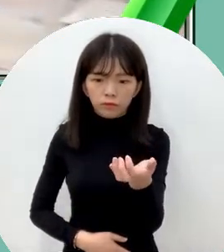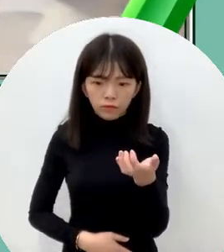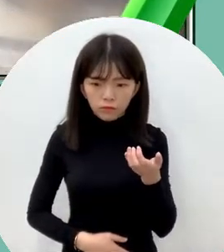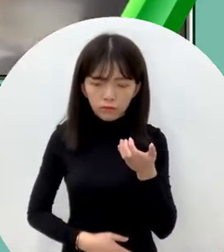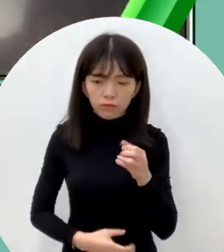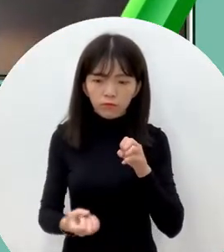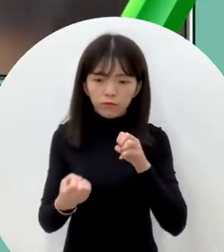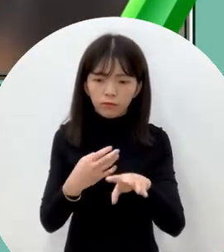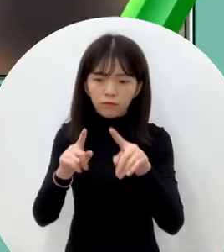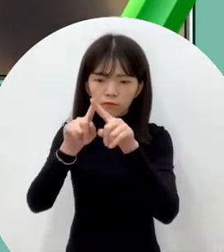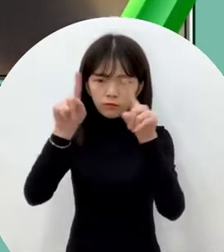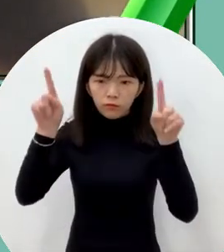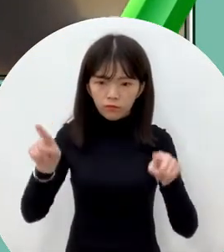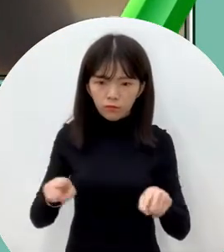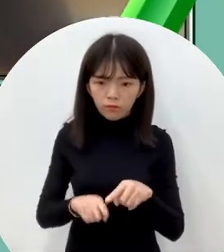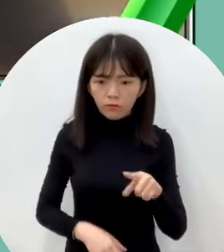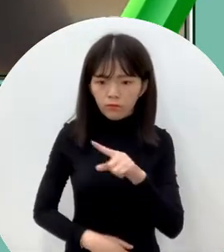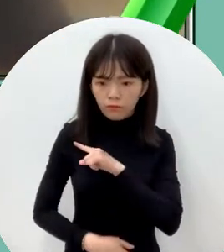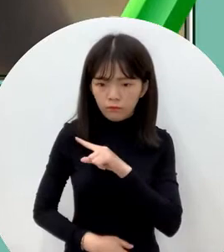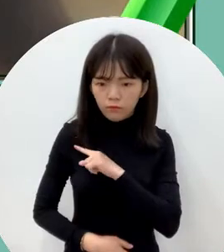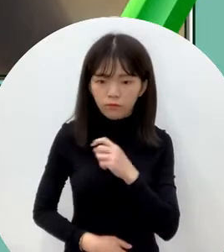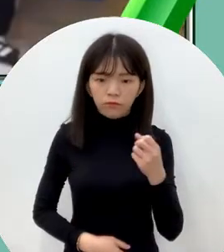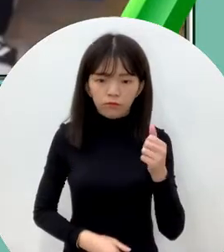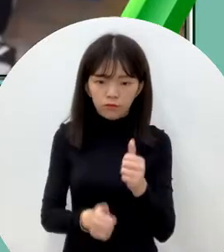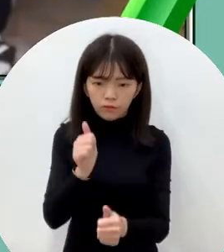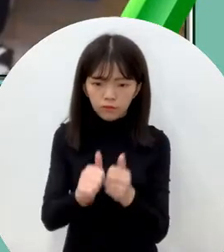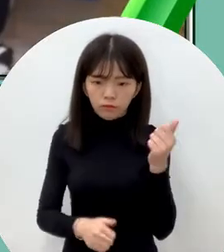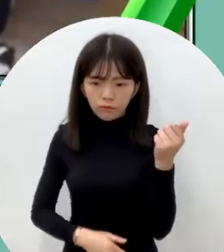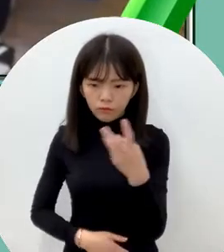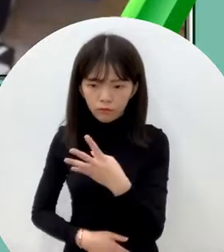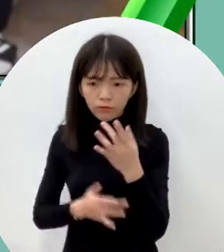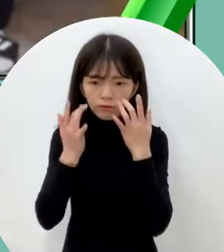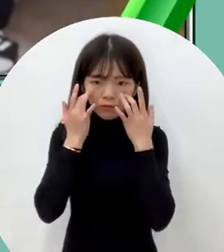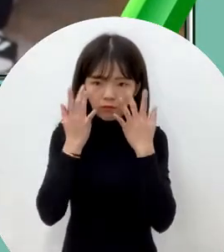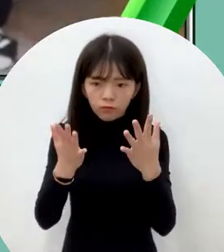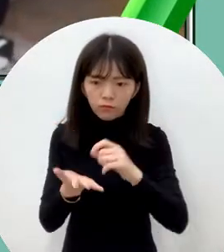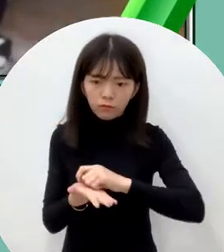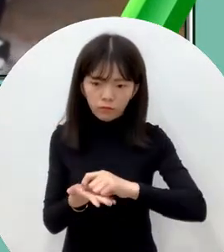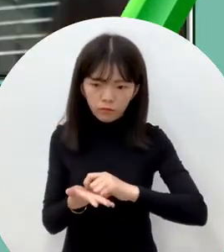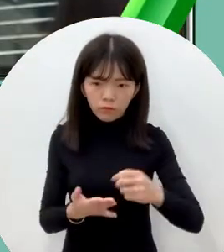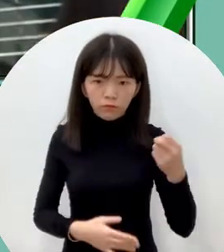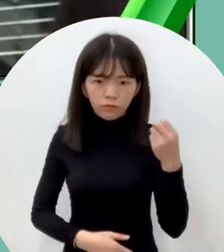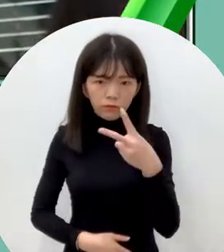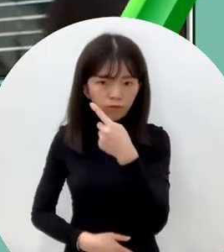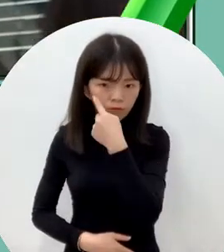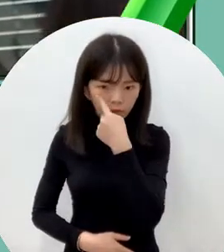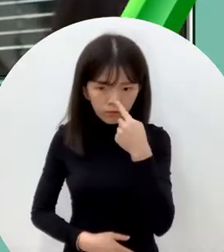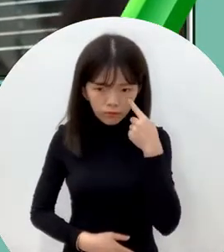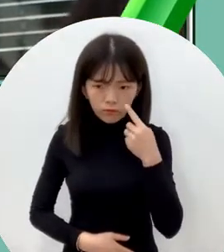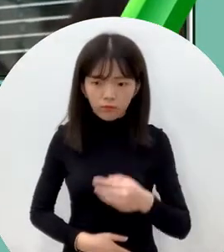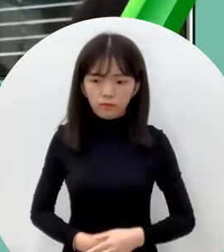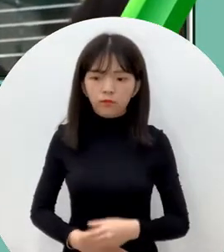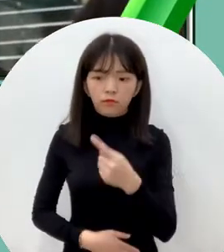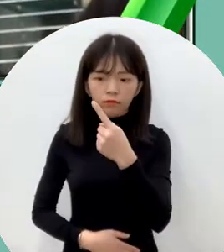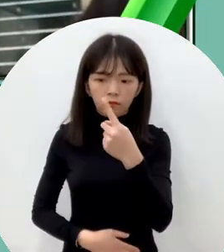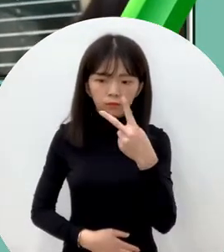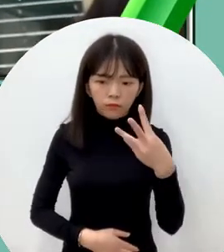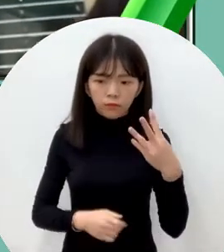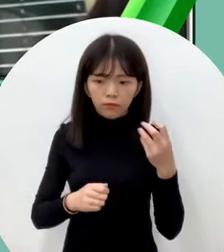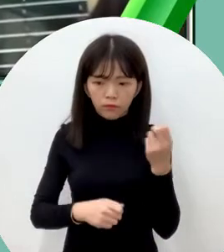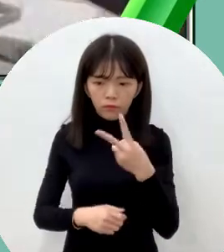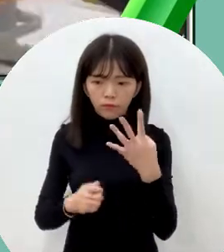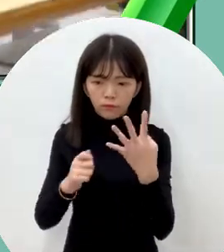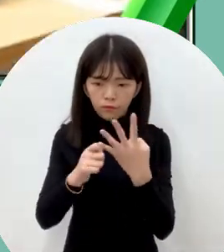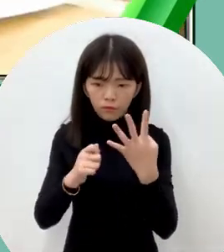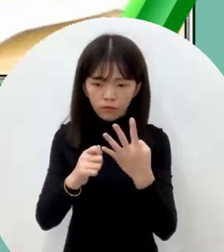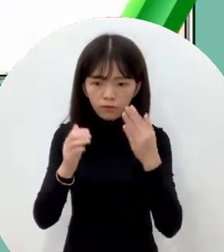시험 종료 10분 전에는 답안지에 성명과 수험번호 등을 정확히 기재했는지 재차 확인하고 1,